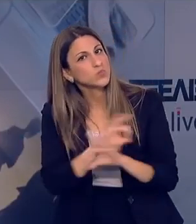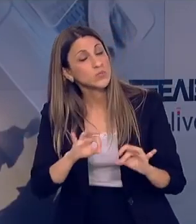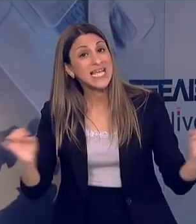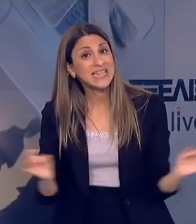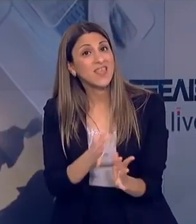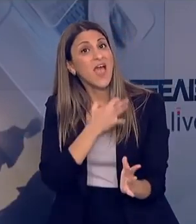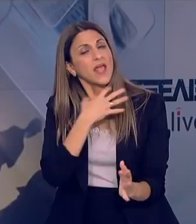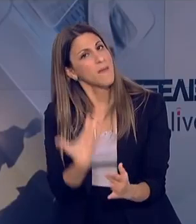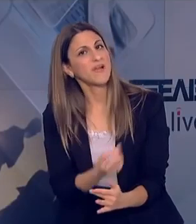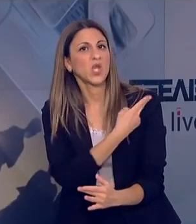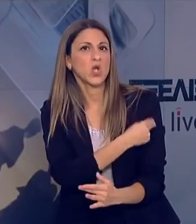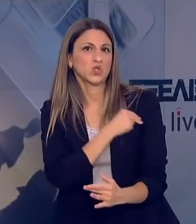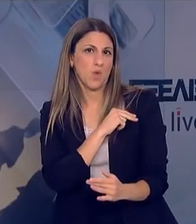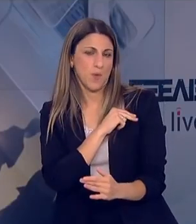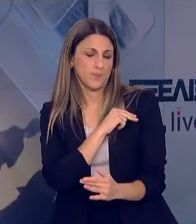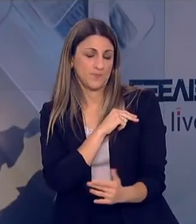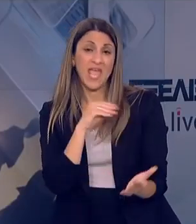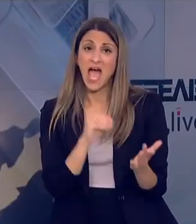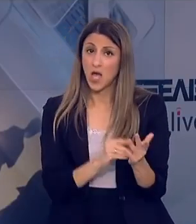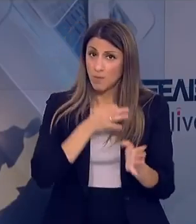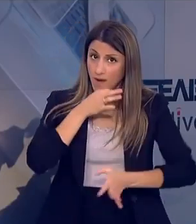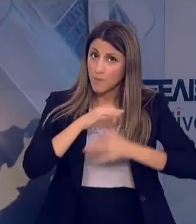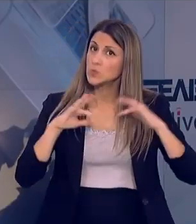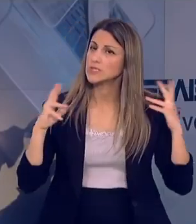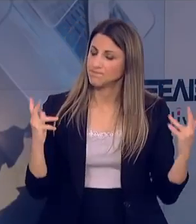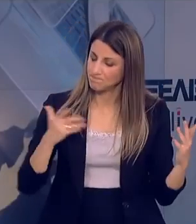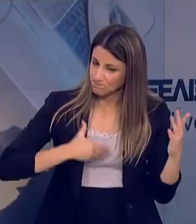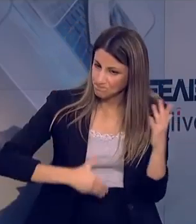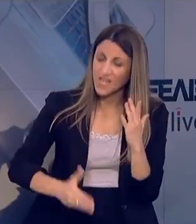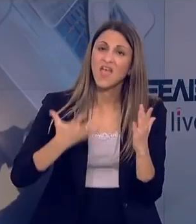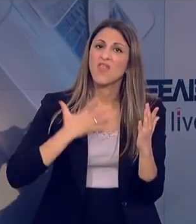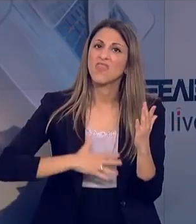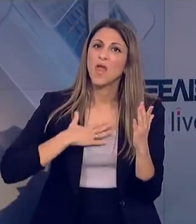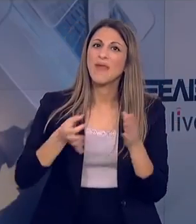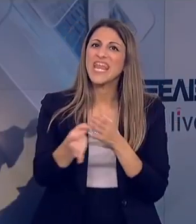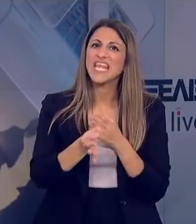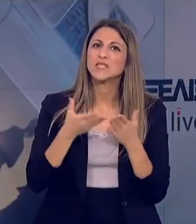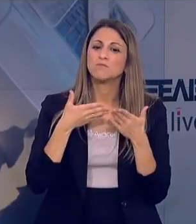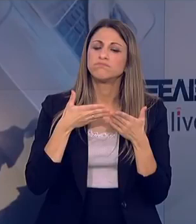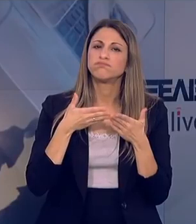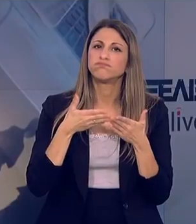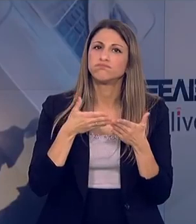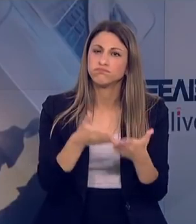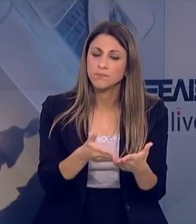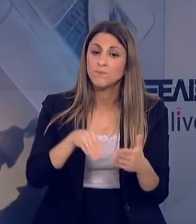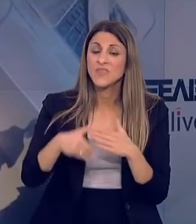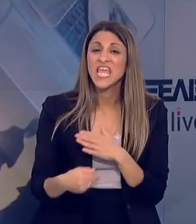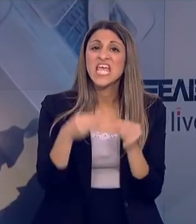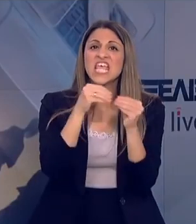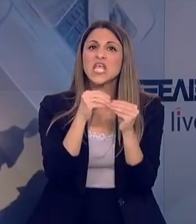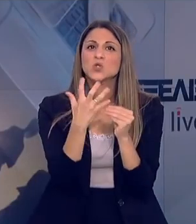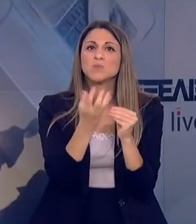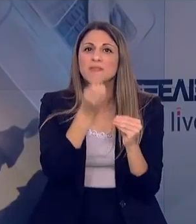προκύψουν. Σε κάθε περίπτωση θα ήθελα να σας ενημερώσω ότι η πρόθεσή μας είναι η μετακίνηση στα νησιά να επιτραπεί από τις 25 Μαΐου και